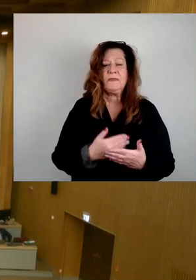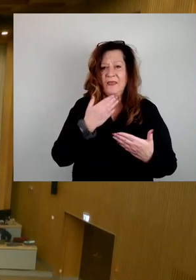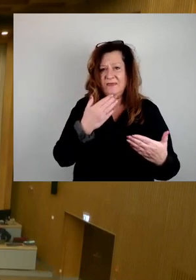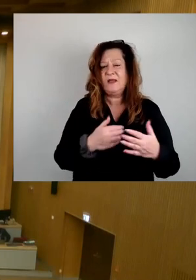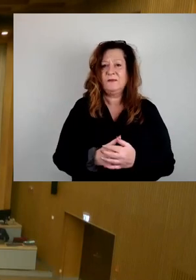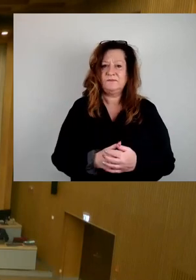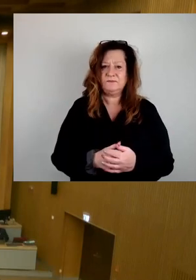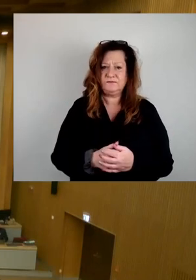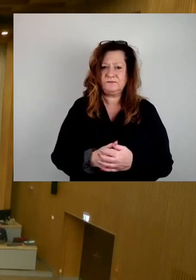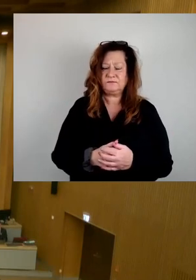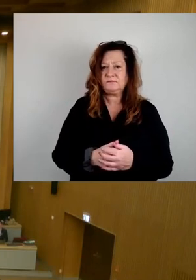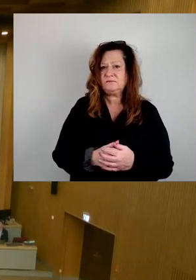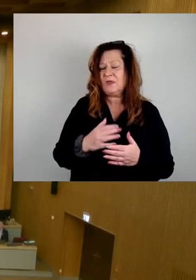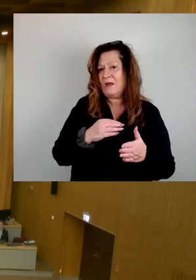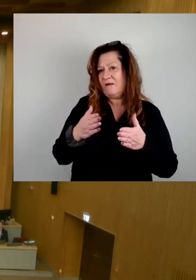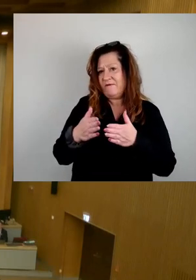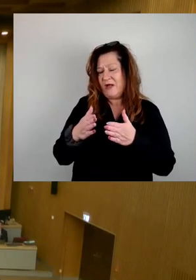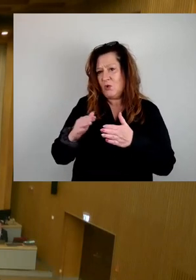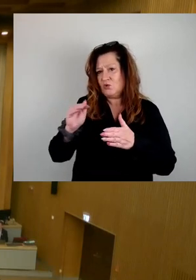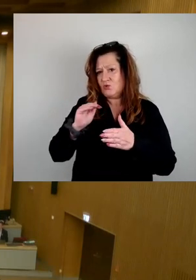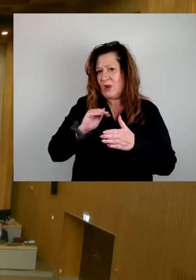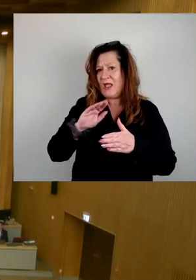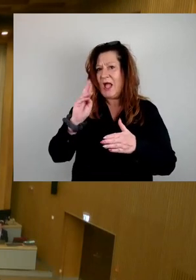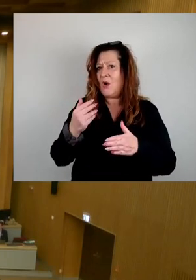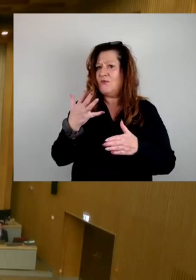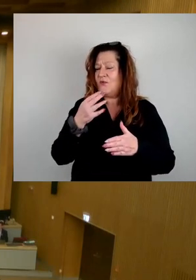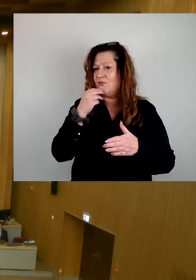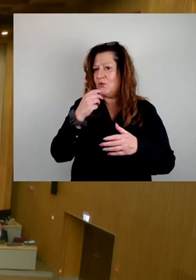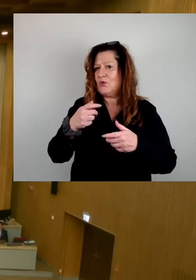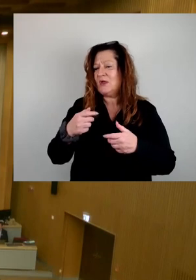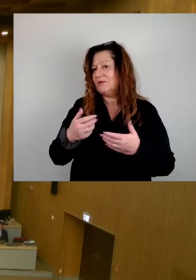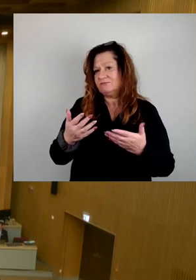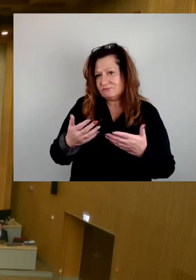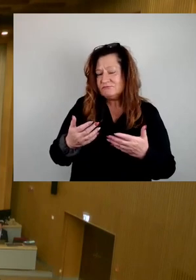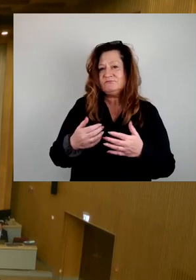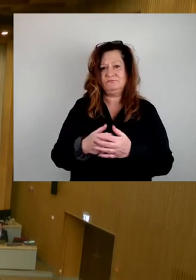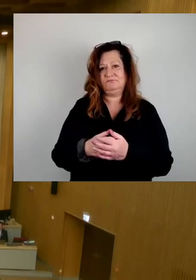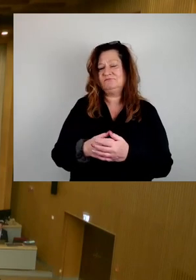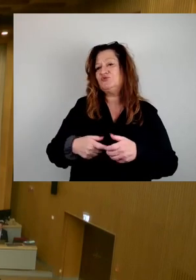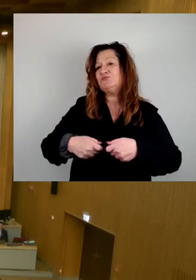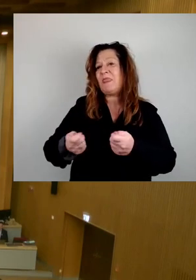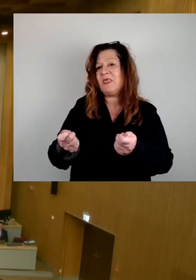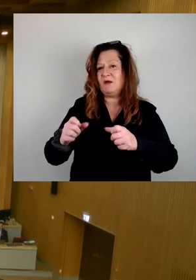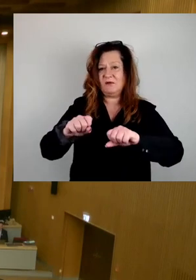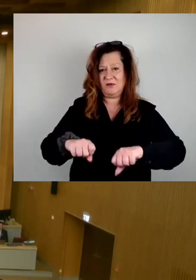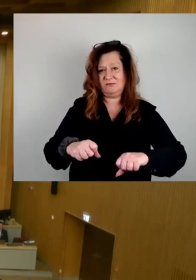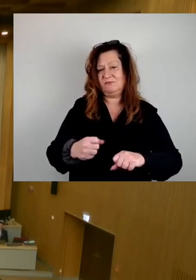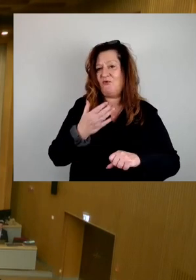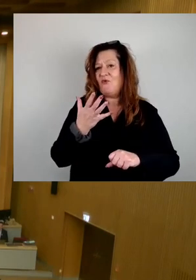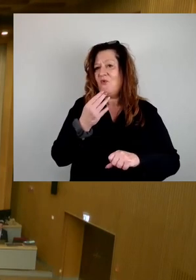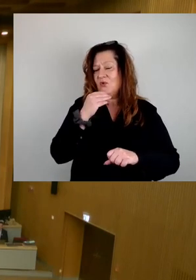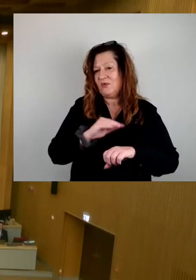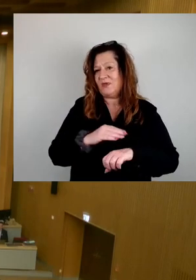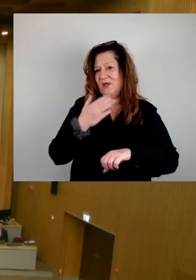meinem Fraktionskollegen dann in der Fraktionsrunde auch die 5 Minuten noch spendieren kann, bringe ich den Antrag jetzt natürlich gesondert ein. Sehr geehrter Oberbürgermeister, sehr